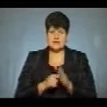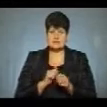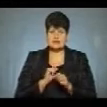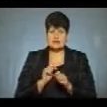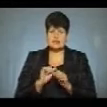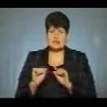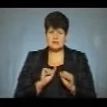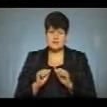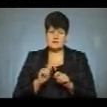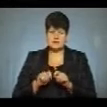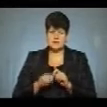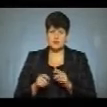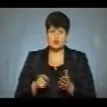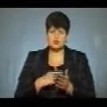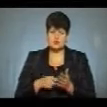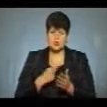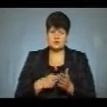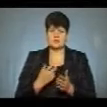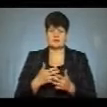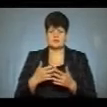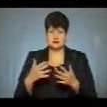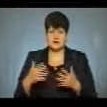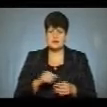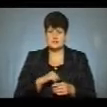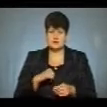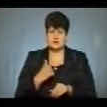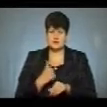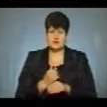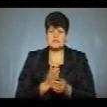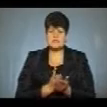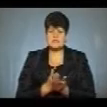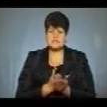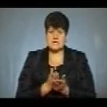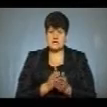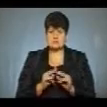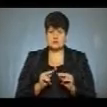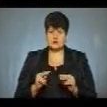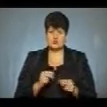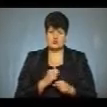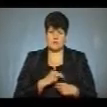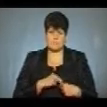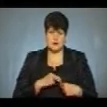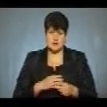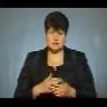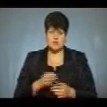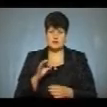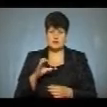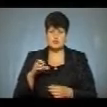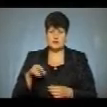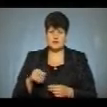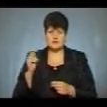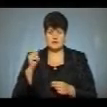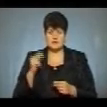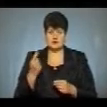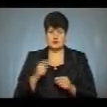зошитів, за оплату кабінетів, а найголовніше – це за стаж педагогічної праці. Олександра Соляр, вчителька однієї зі